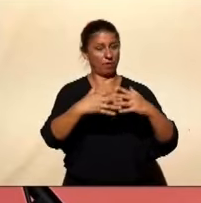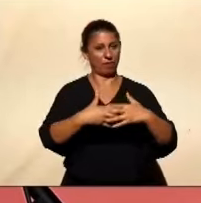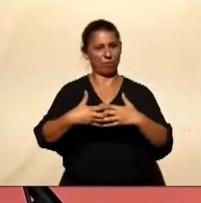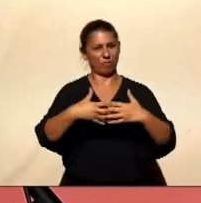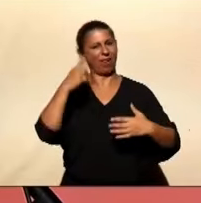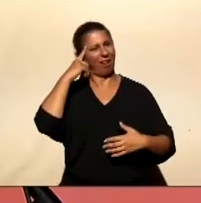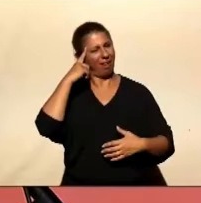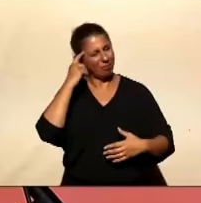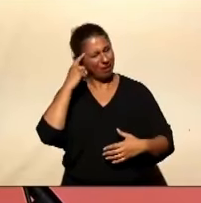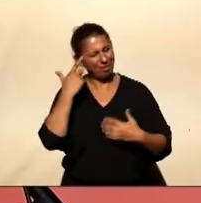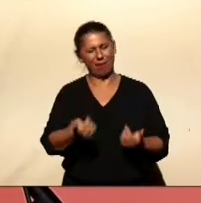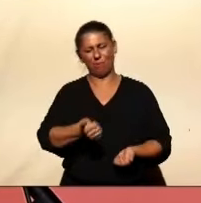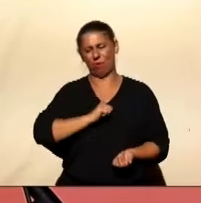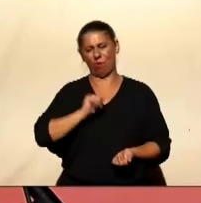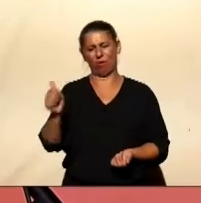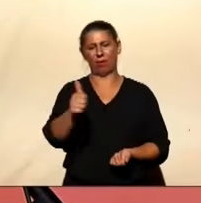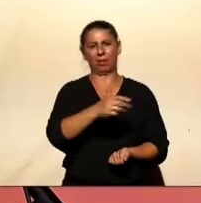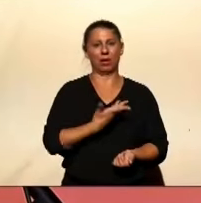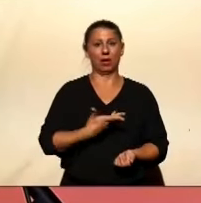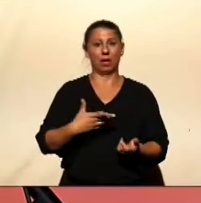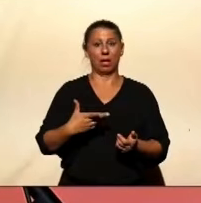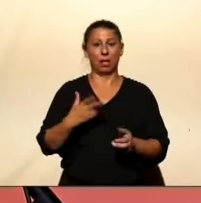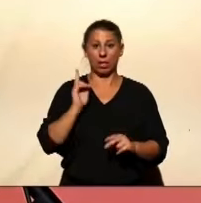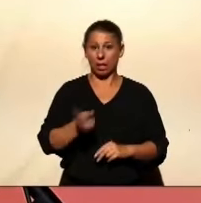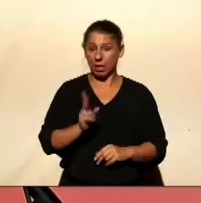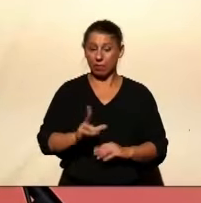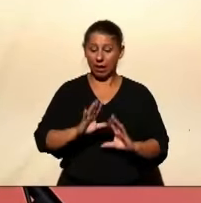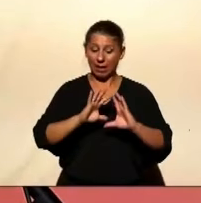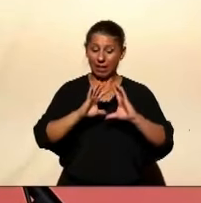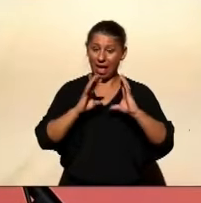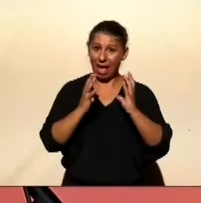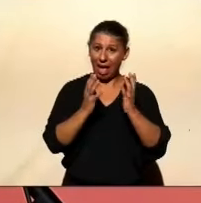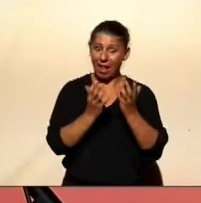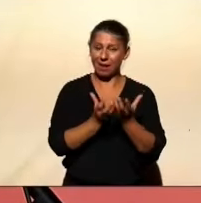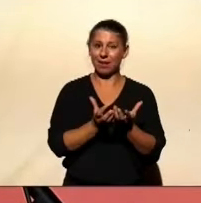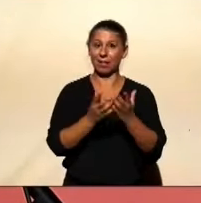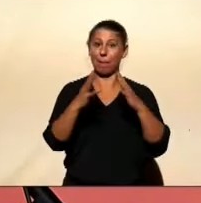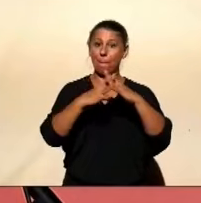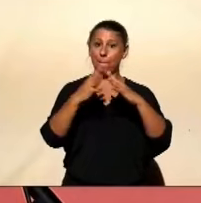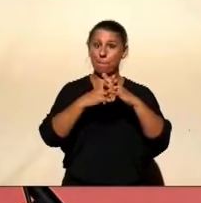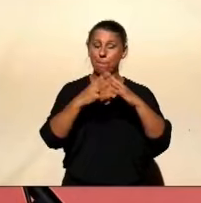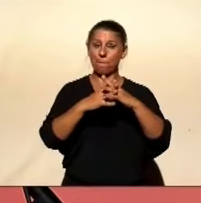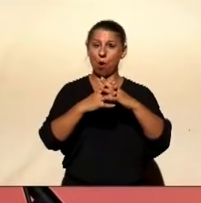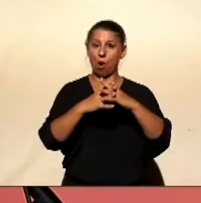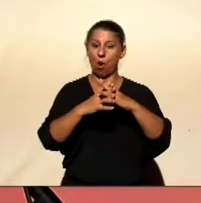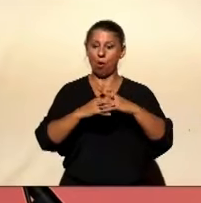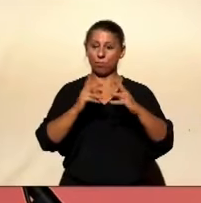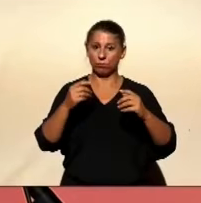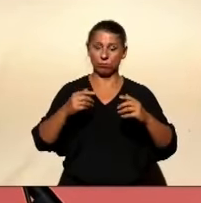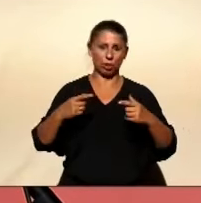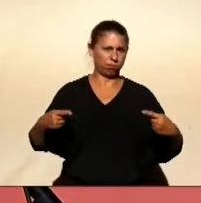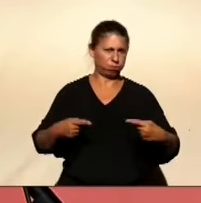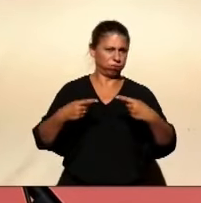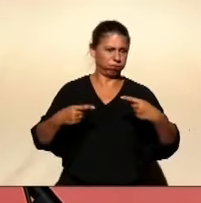έχουμε καταλάβει πως ο κίνδυνος μιας γενικευμένης πολεμικής ανάφλεξης